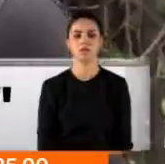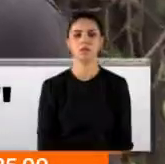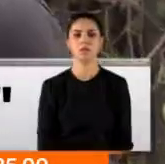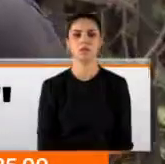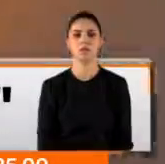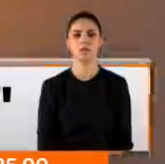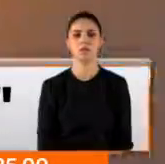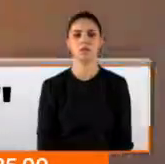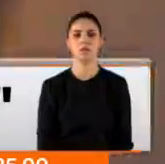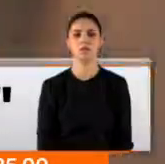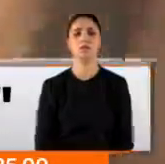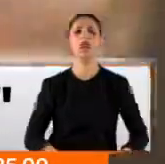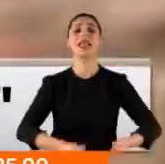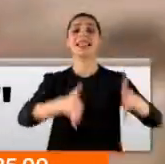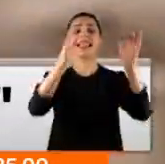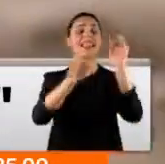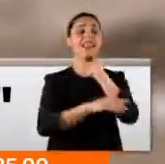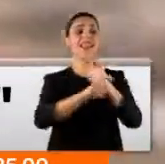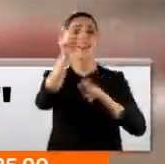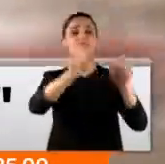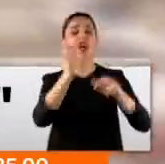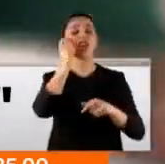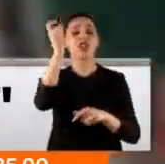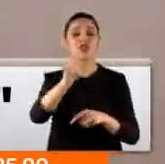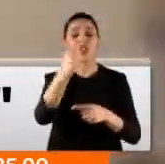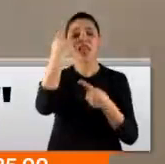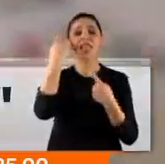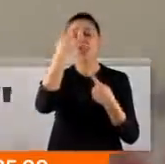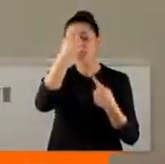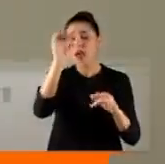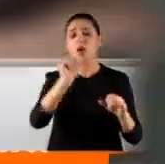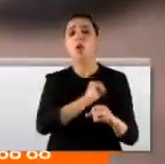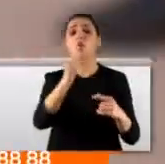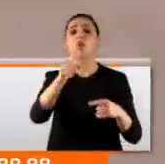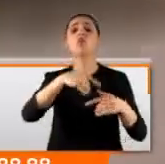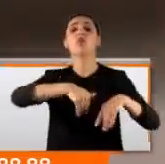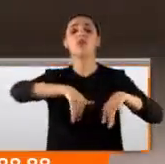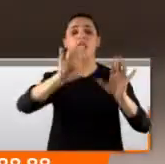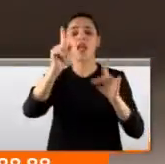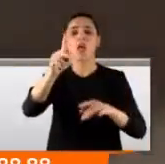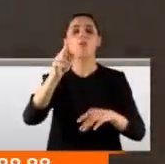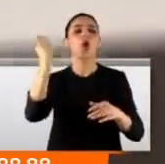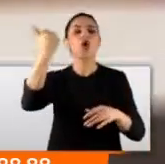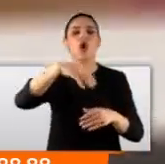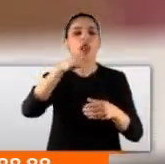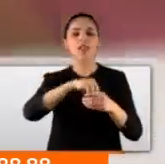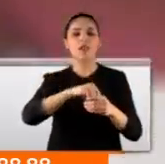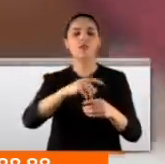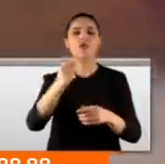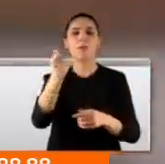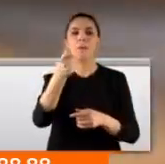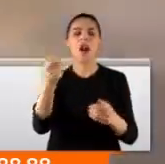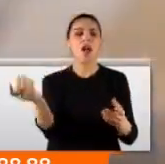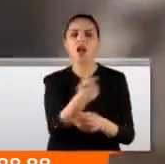şey yapılabiliyor. Site sakinlerinin yaşadığı tek kabus bu değil. Yönetim yolsuzluk iddialarıyla da gündemde. Su ve